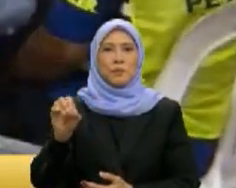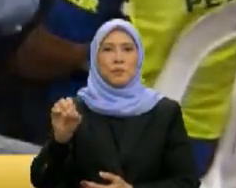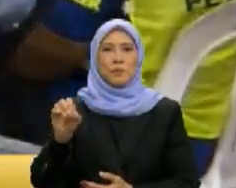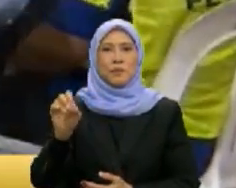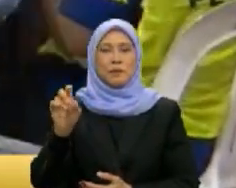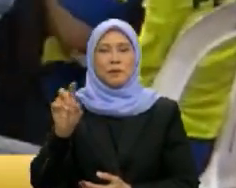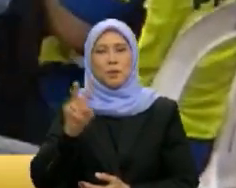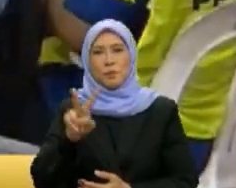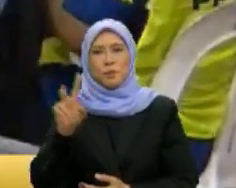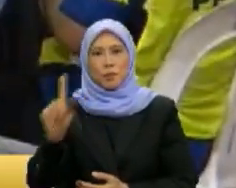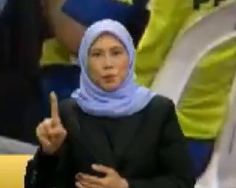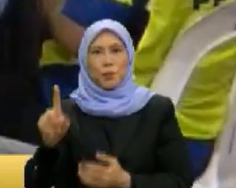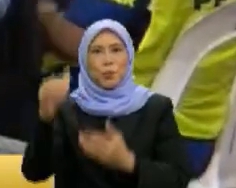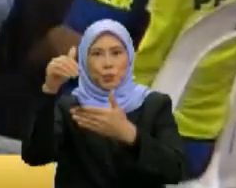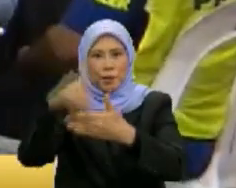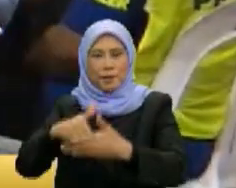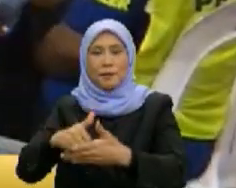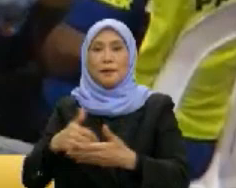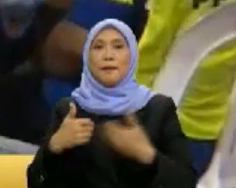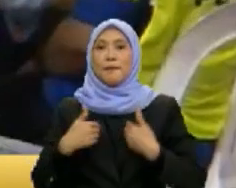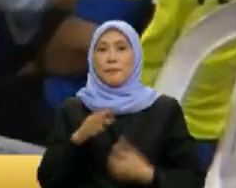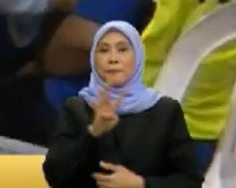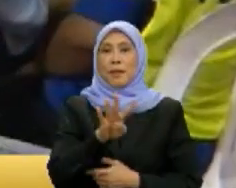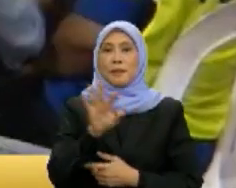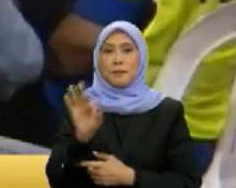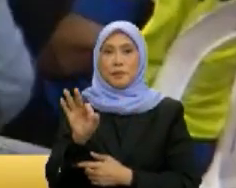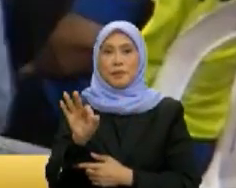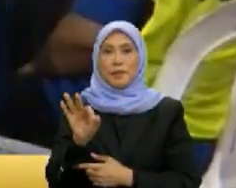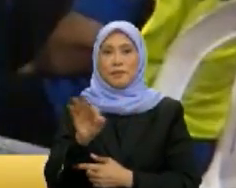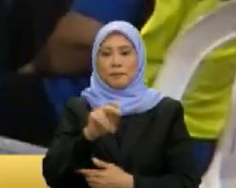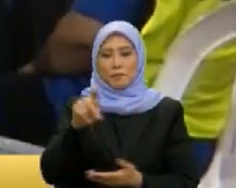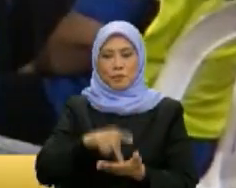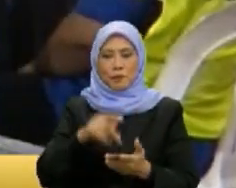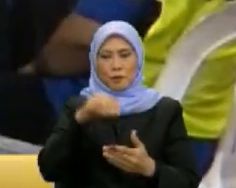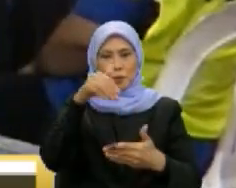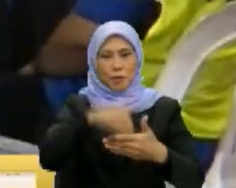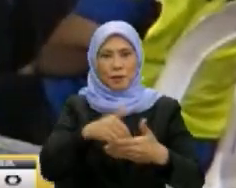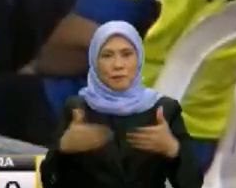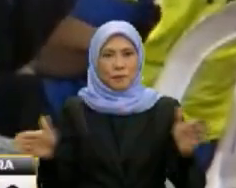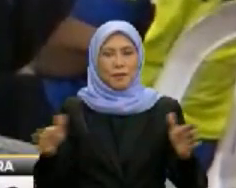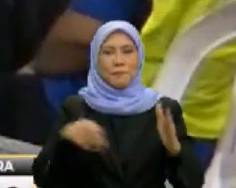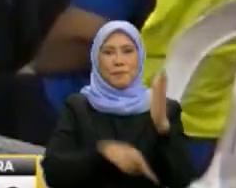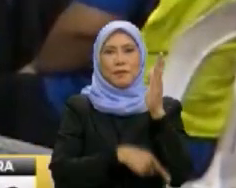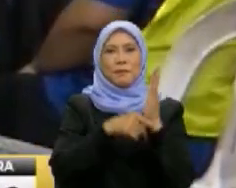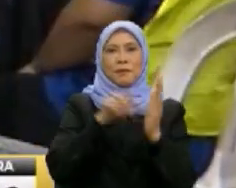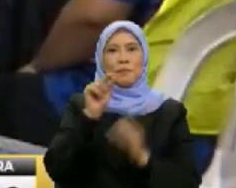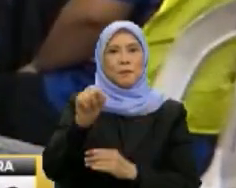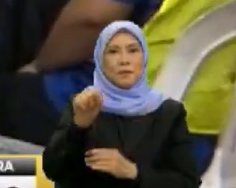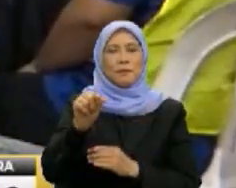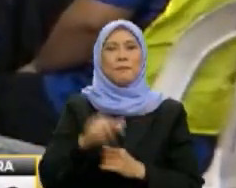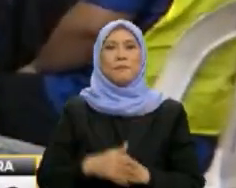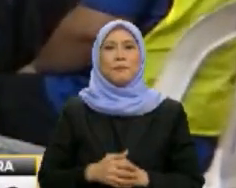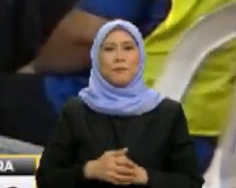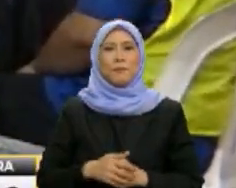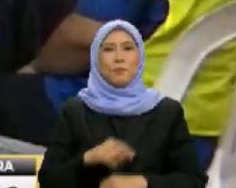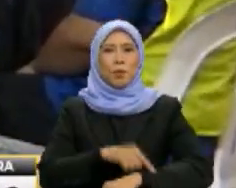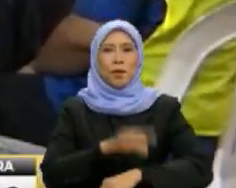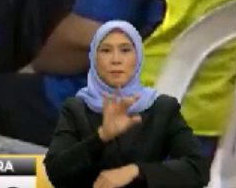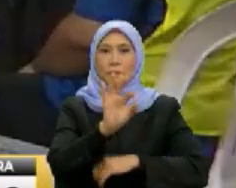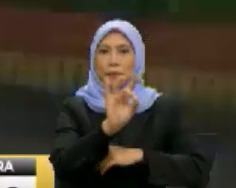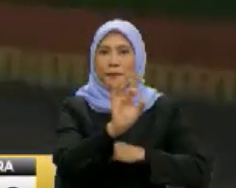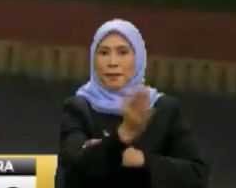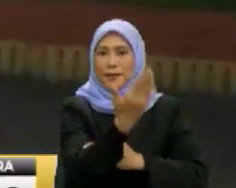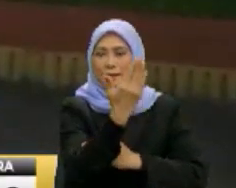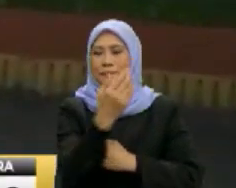48,721 undi. Dan sebanyak 49 pusat pengundian dibuka di Parlimen Gombak pukul 8